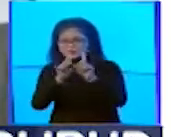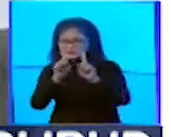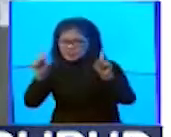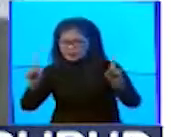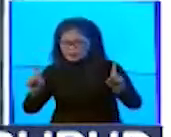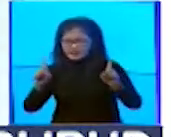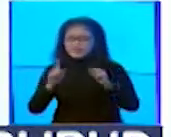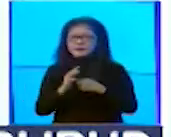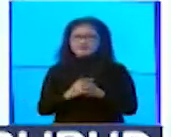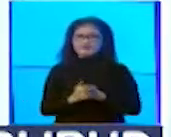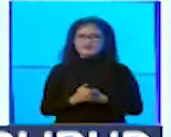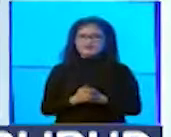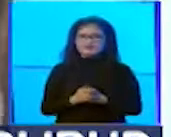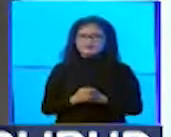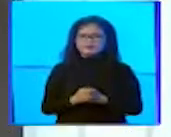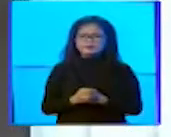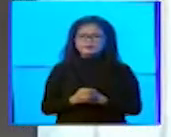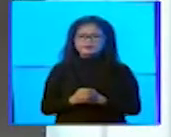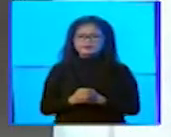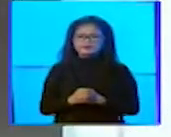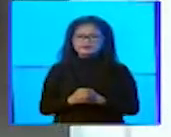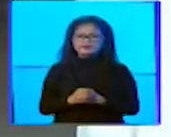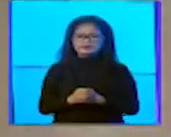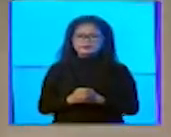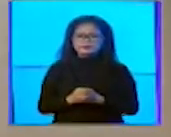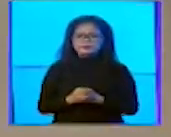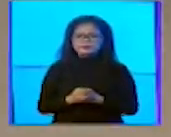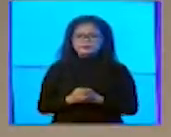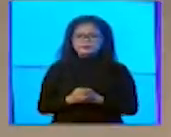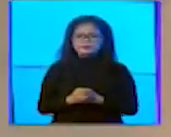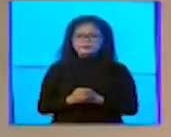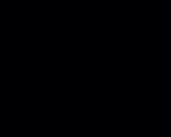Dari Badung, Bali, Bagus Alit, iNews, melaporkan.